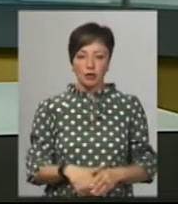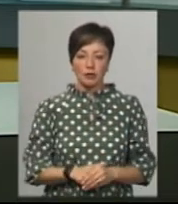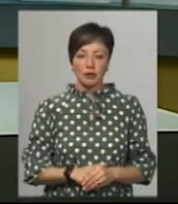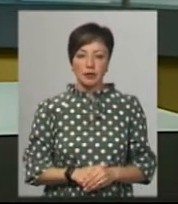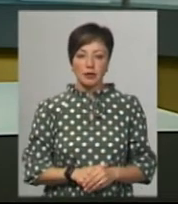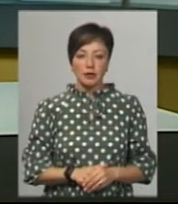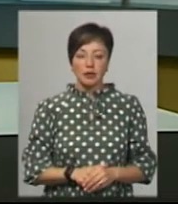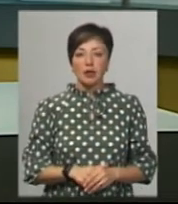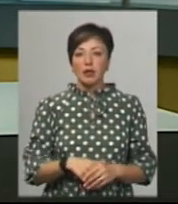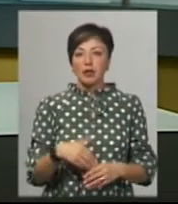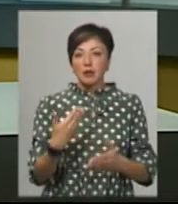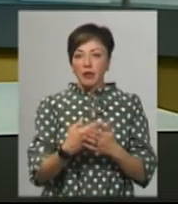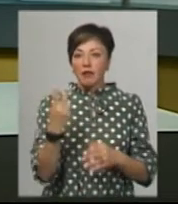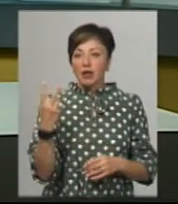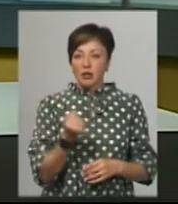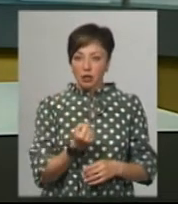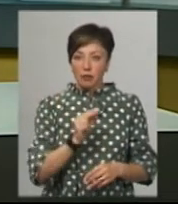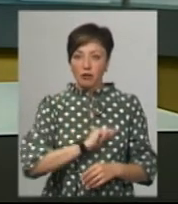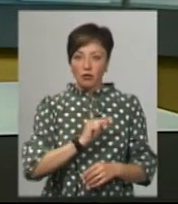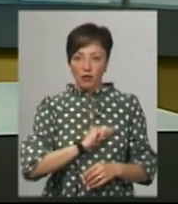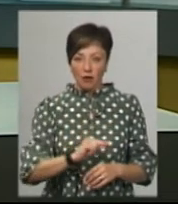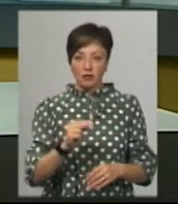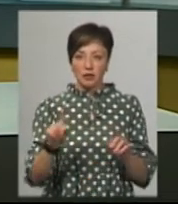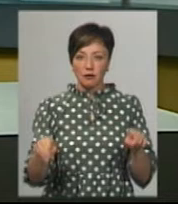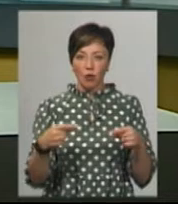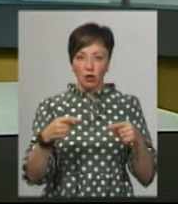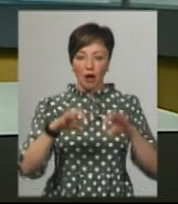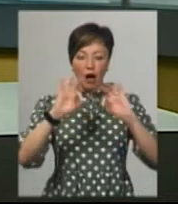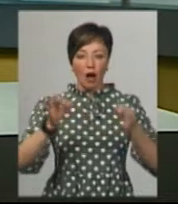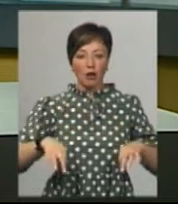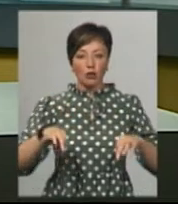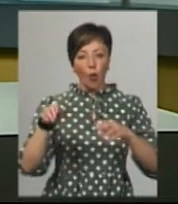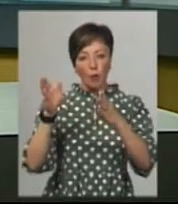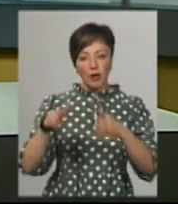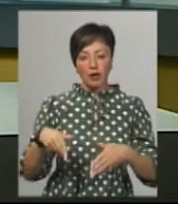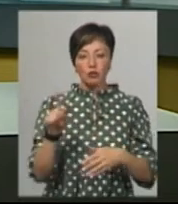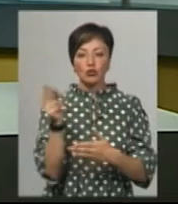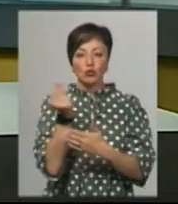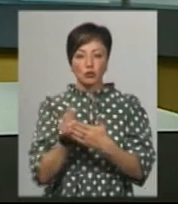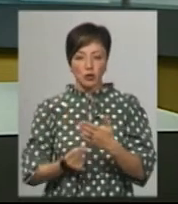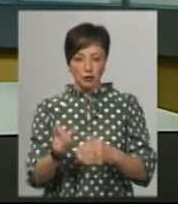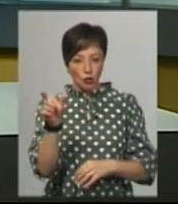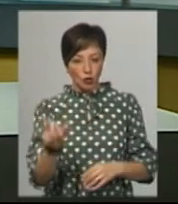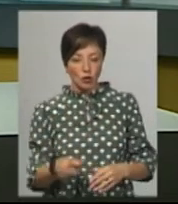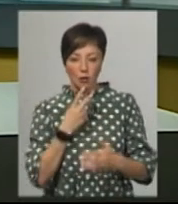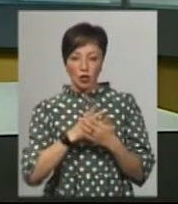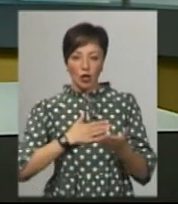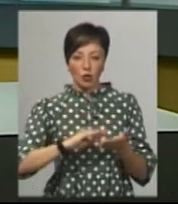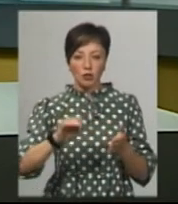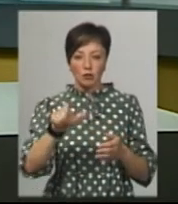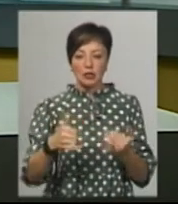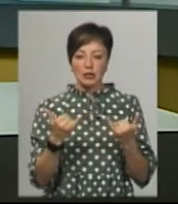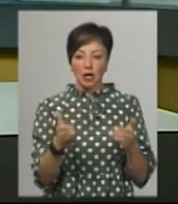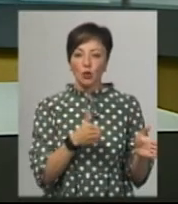За його словами, майже за два тижні працював над створенням арт-об'єкту. Що зобразив, художник бачила Богдана Юсупович.